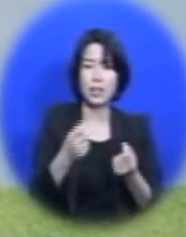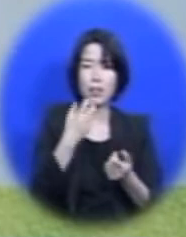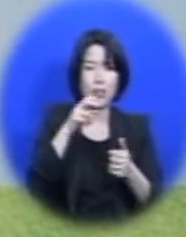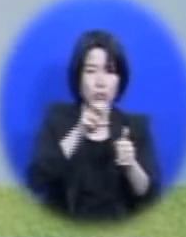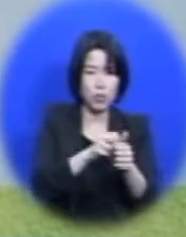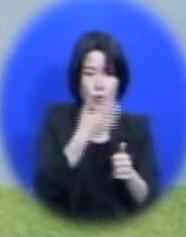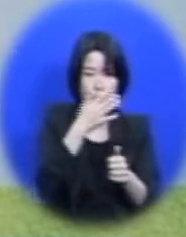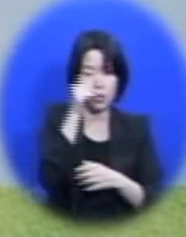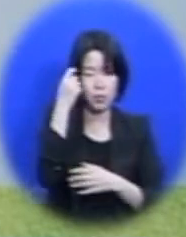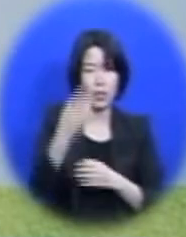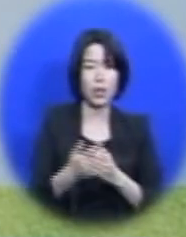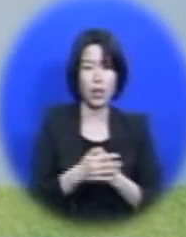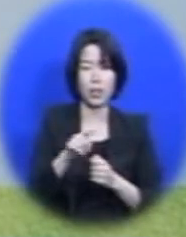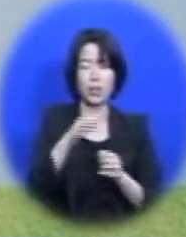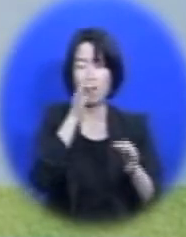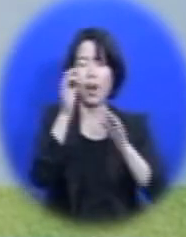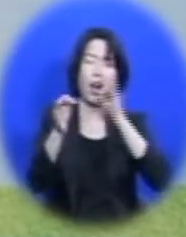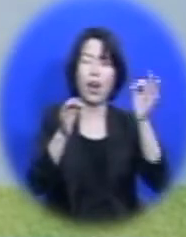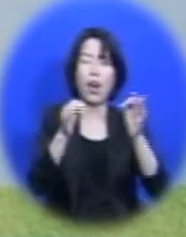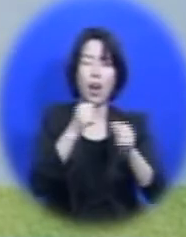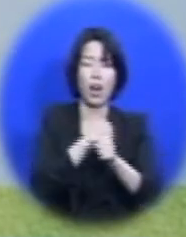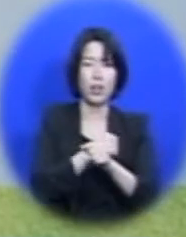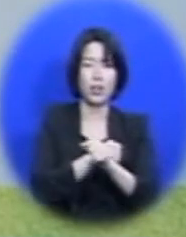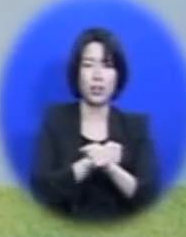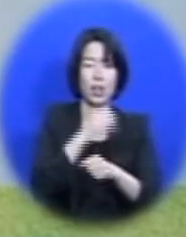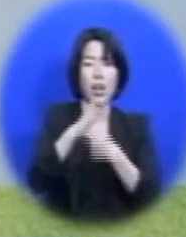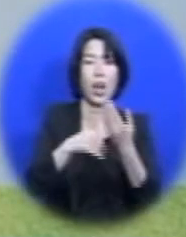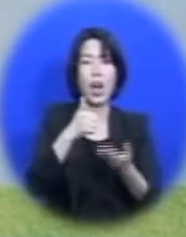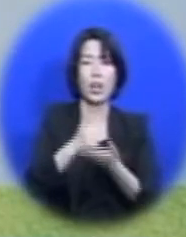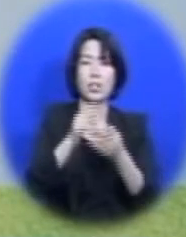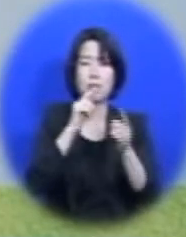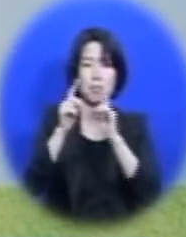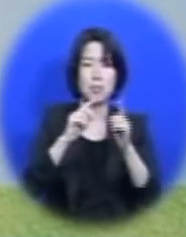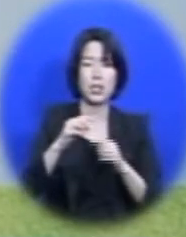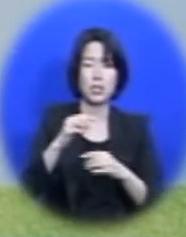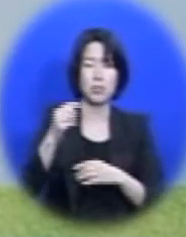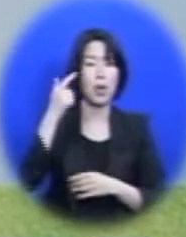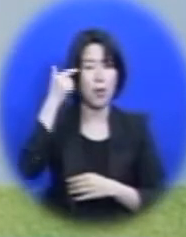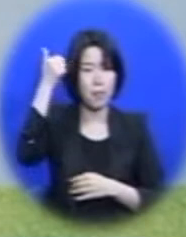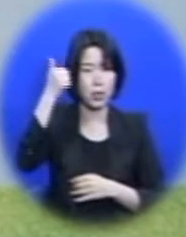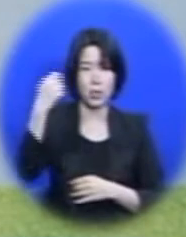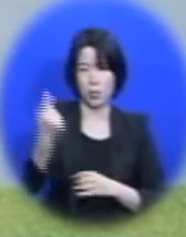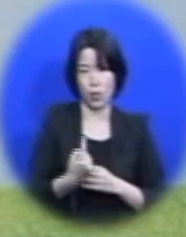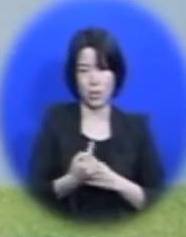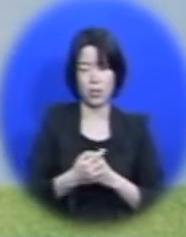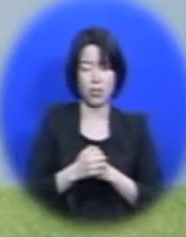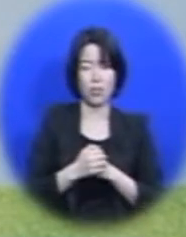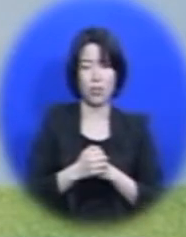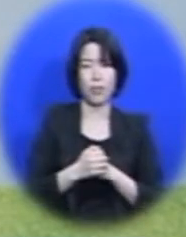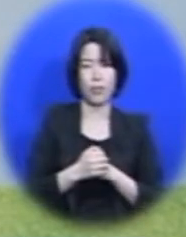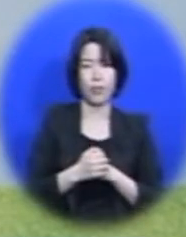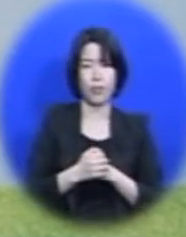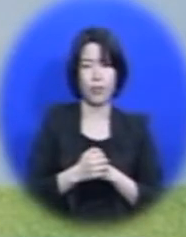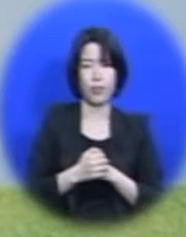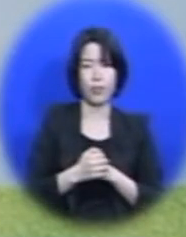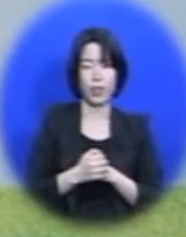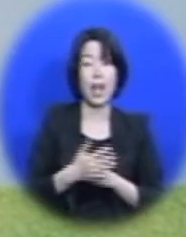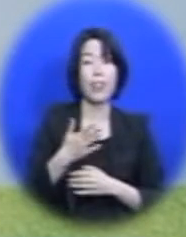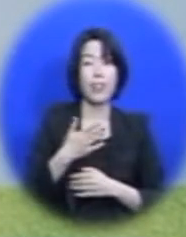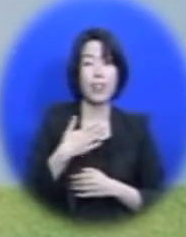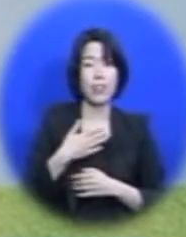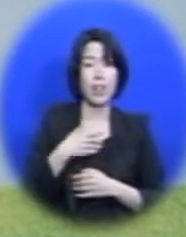있습니까? 그렇게 소리를 지르는데 하나님의 말씀이 이 목사님에게 임했습니다.